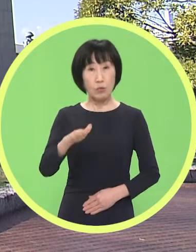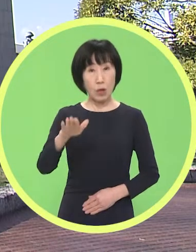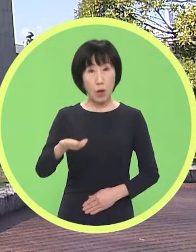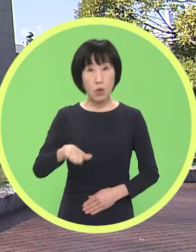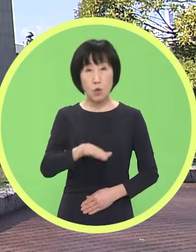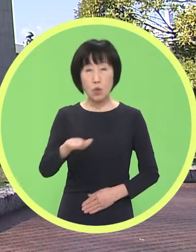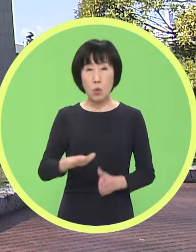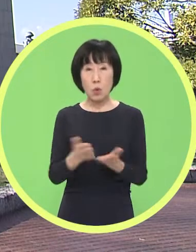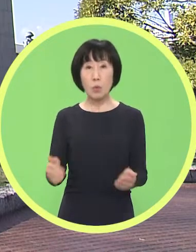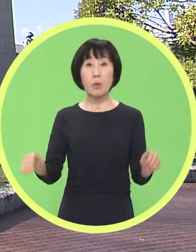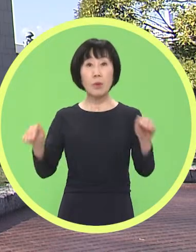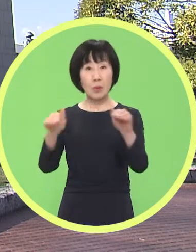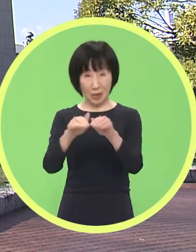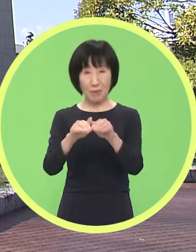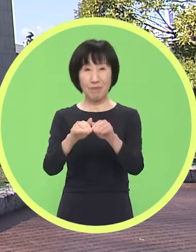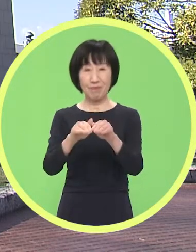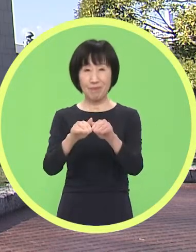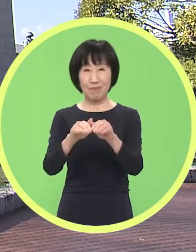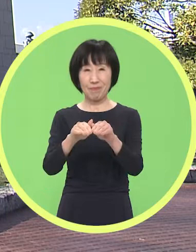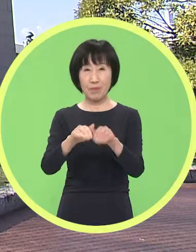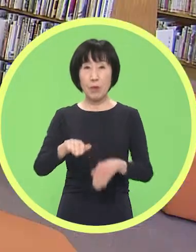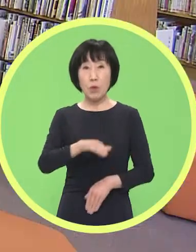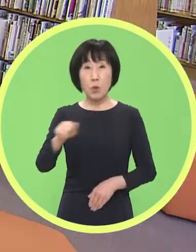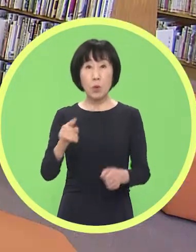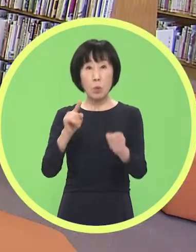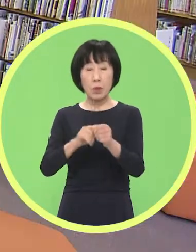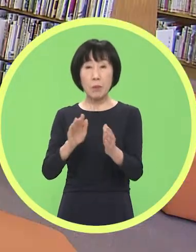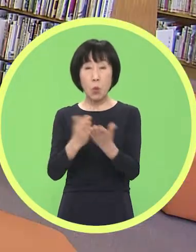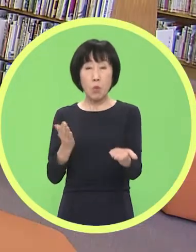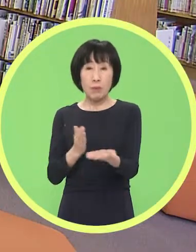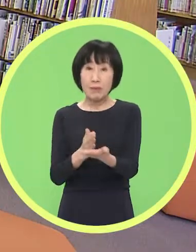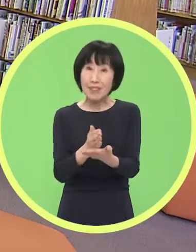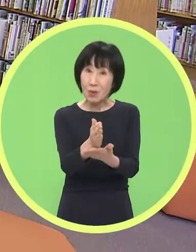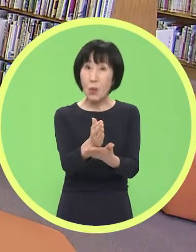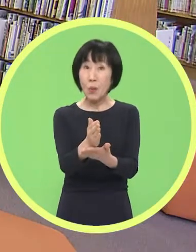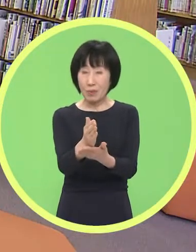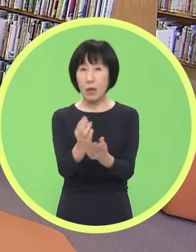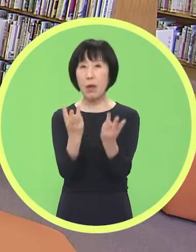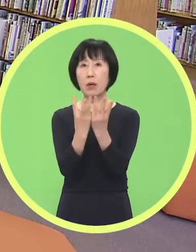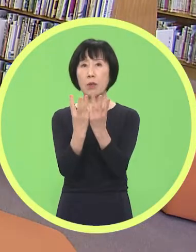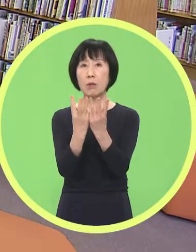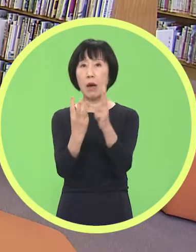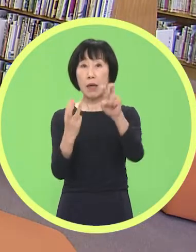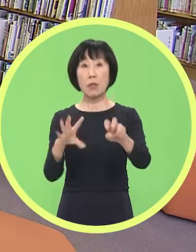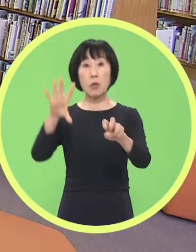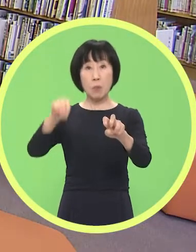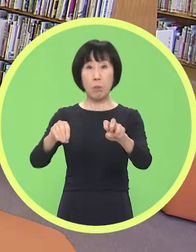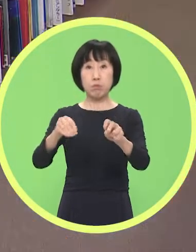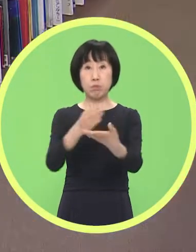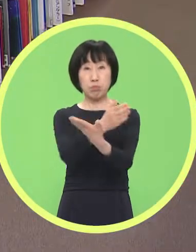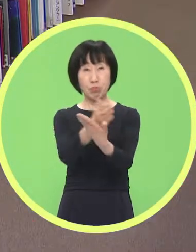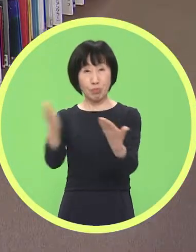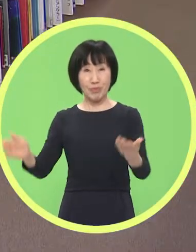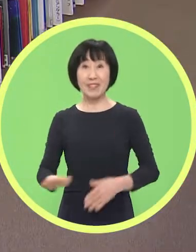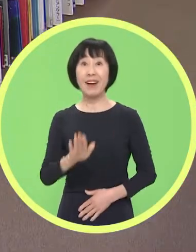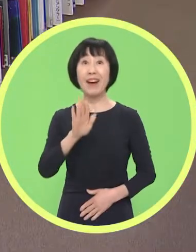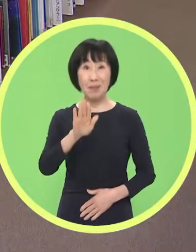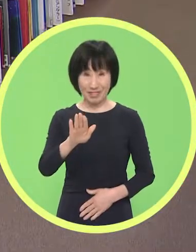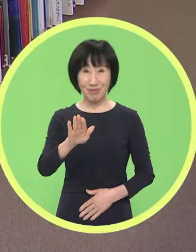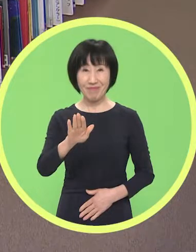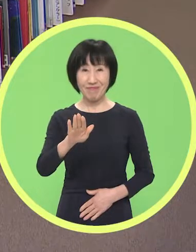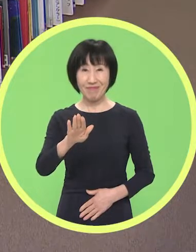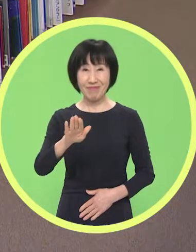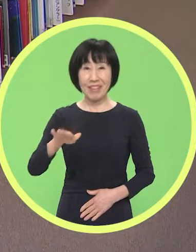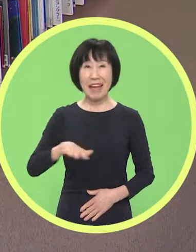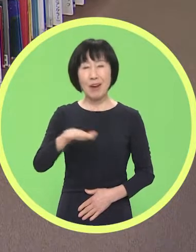中区元町にある5 days 子ども図書館、子どもの本専門の図書館でおよそ20万冊の本を所蔵し